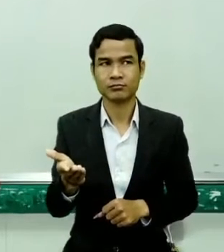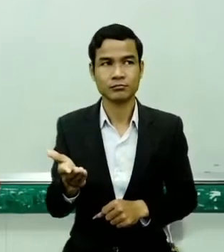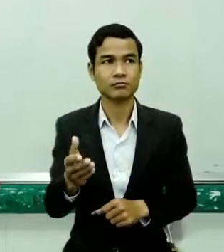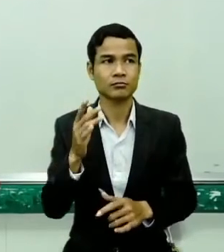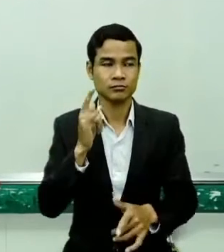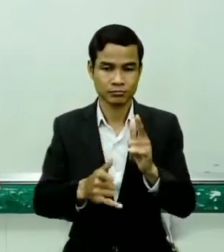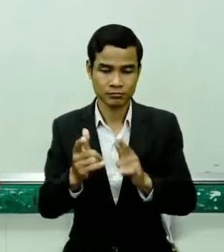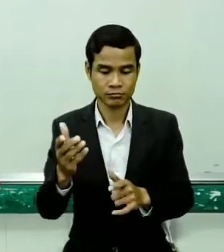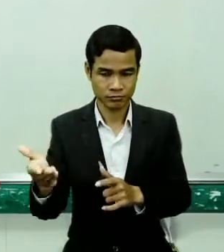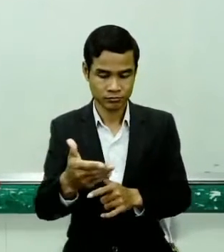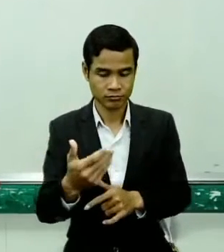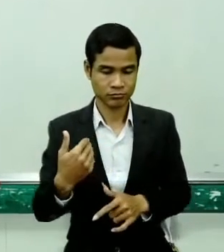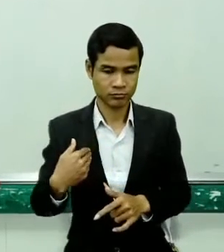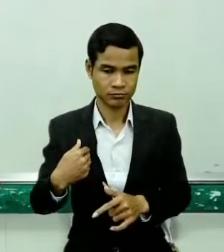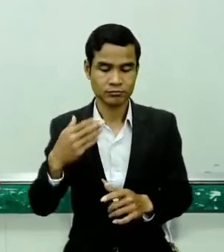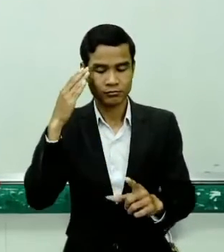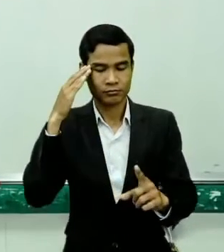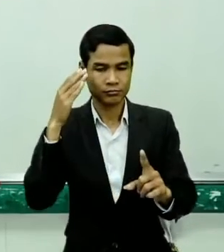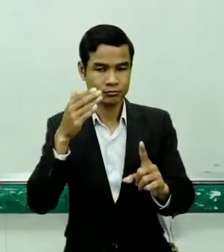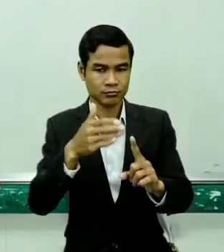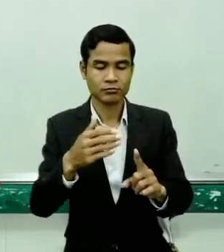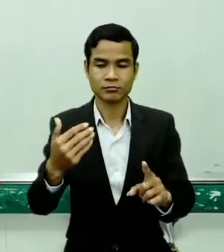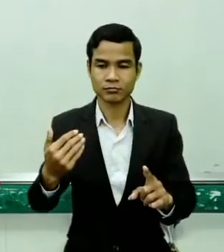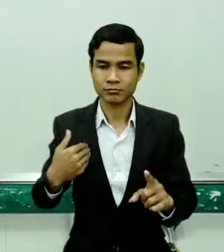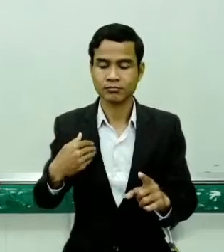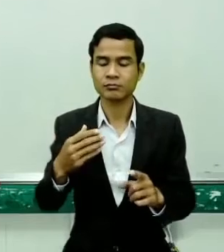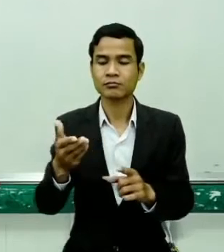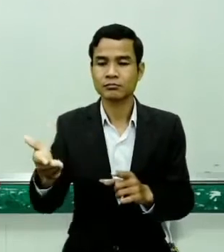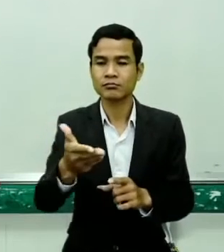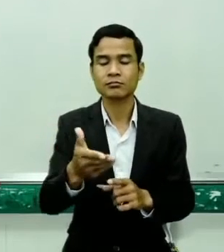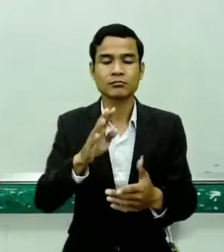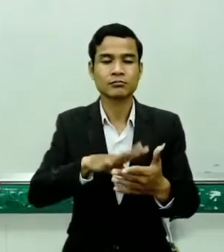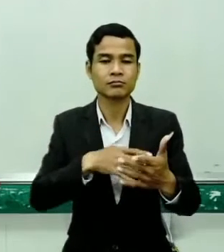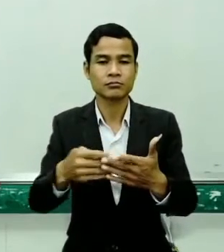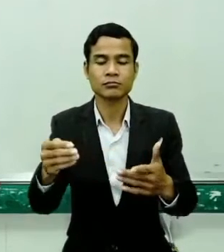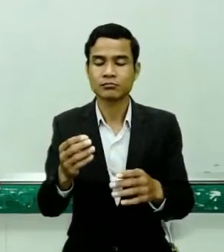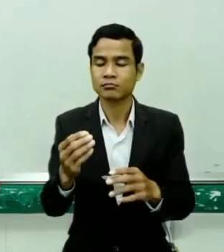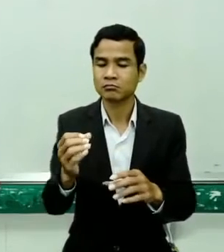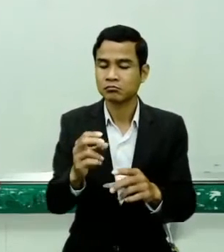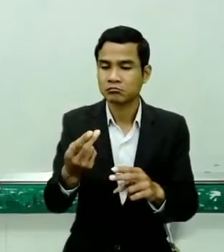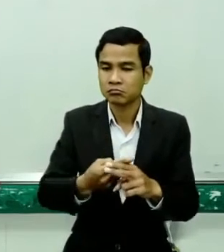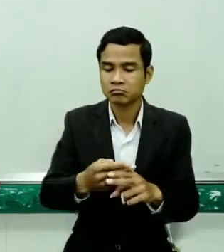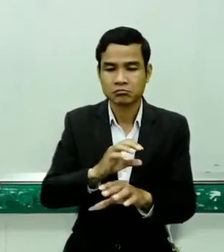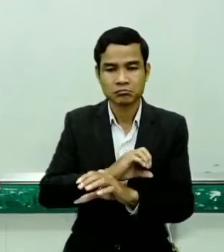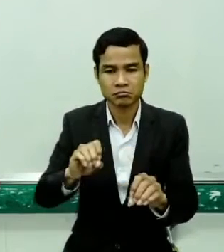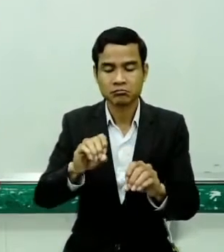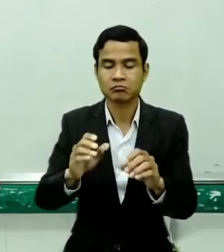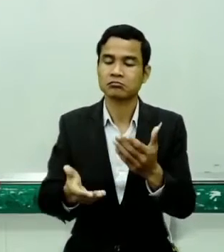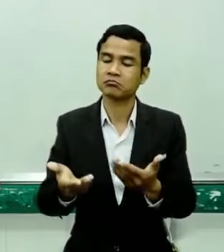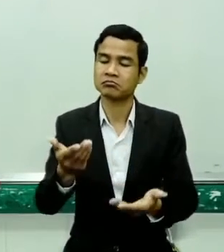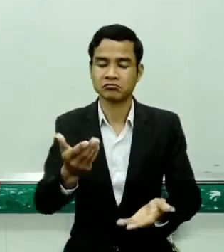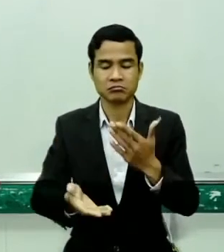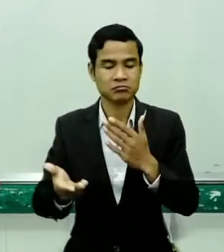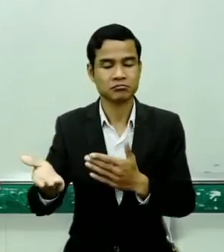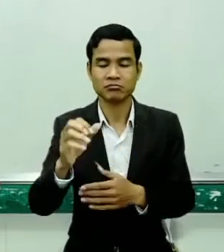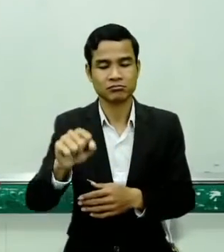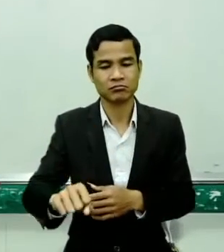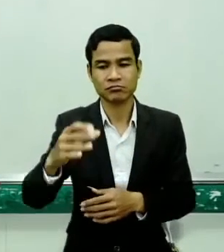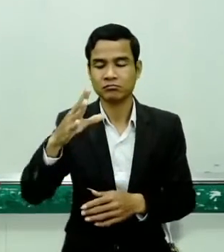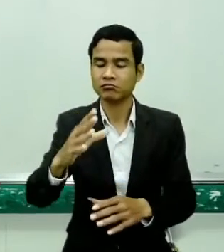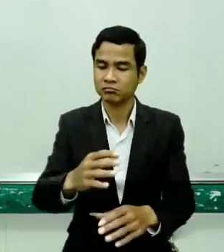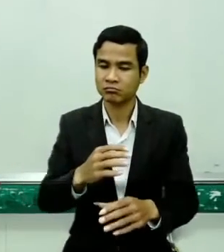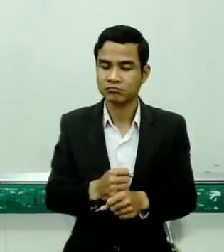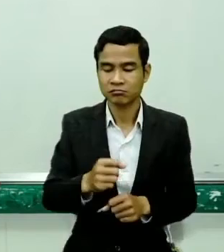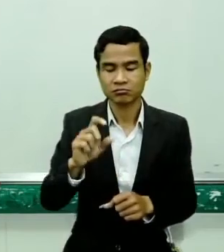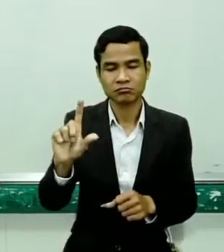và sân bà con miền tai cô đai hai con ở miền phan ca không cả nó vọt tế con còn mình ai nâng sầm rạch